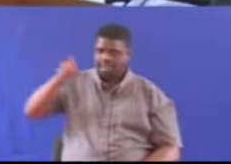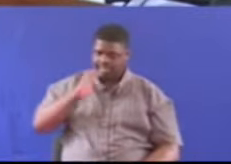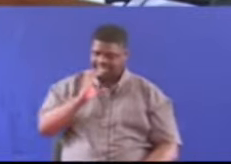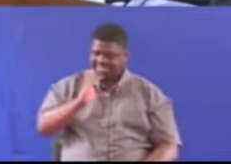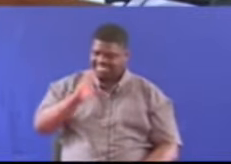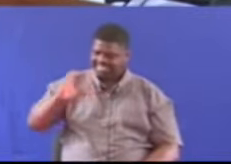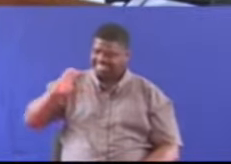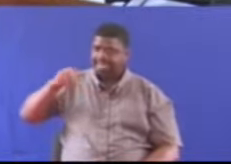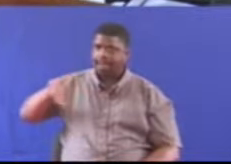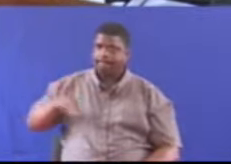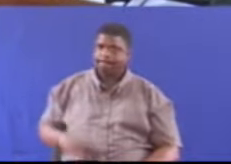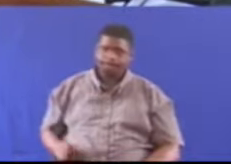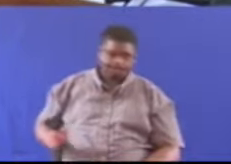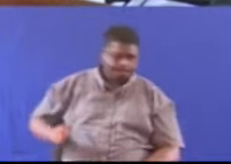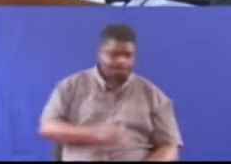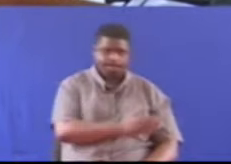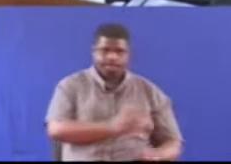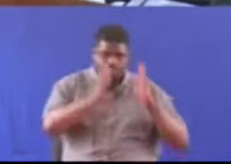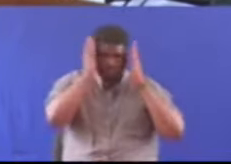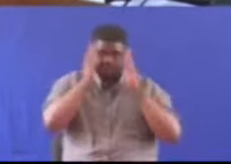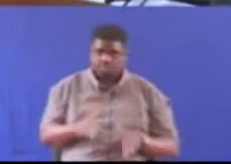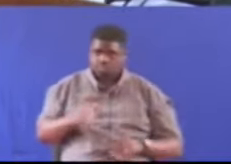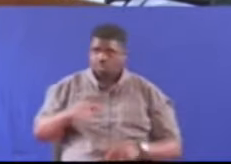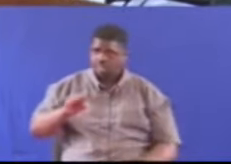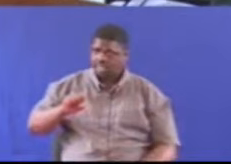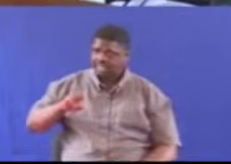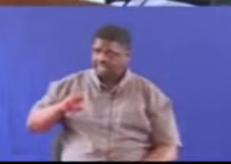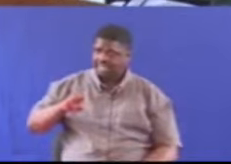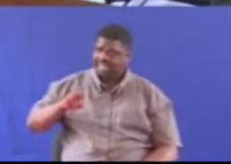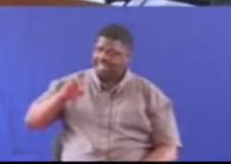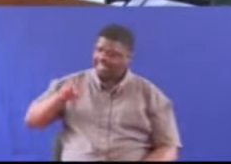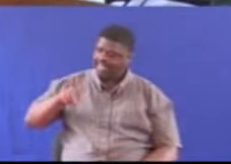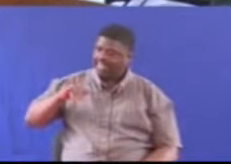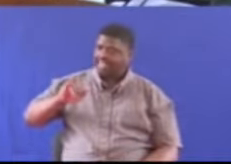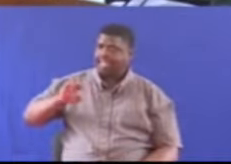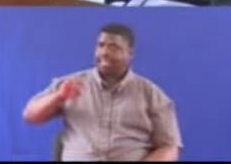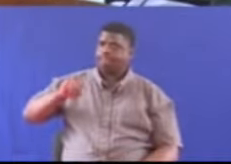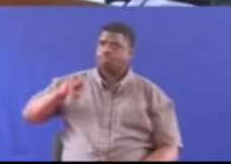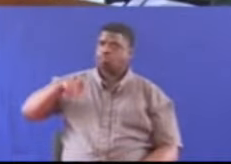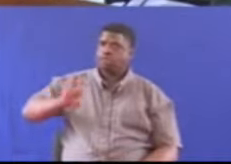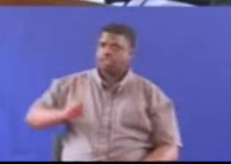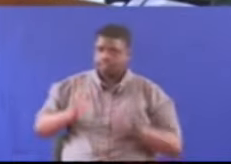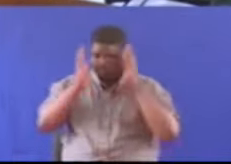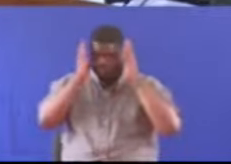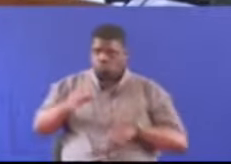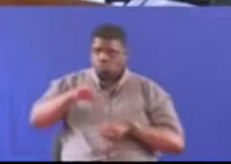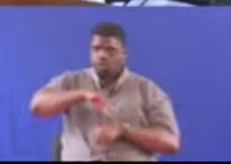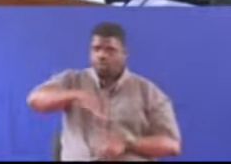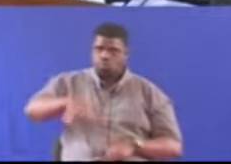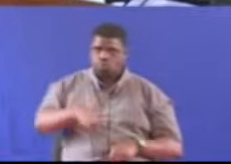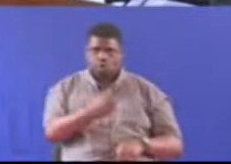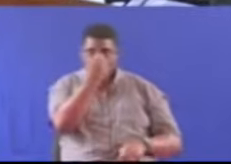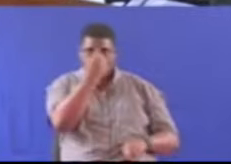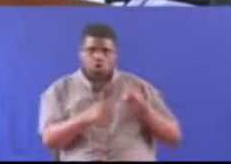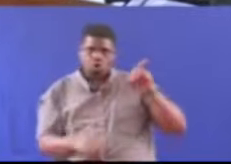Mheshimiwa Senyamule, Mkuu wa Mkoa wa Dodoma,